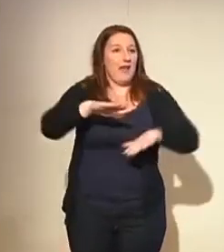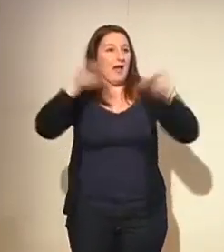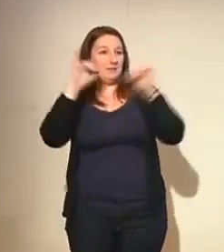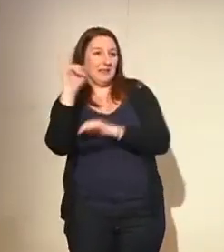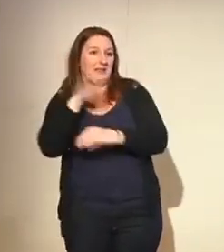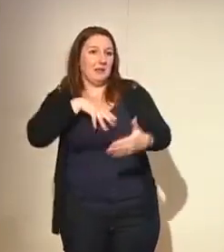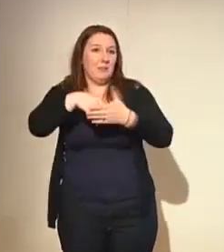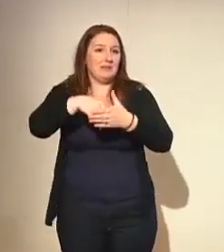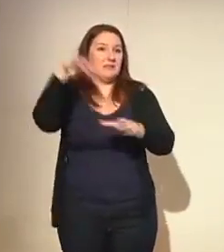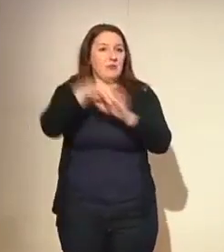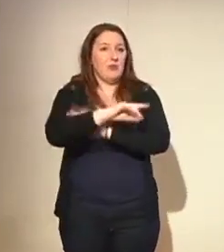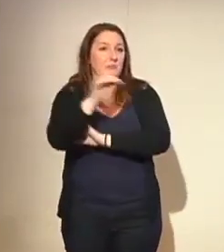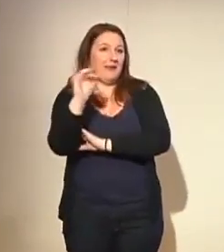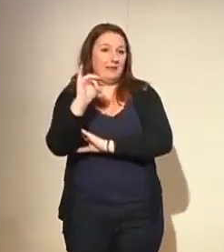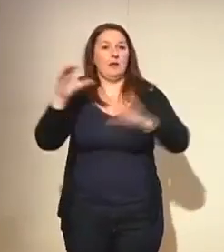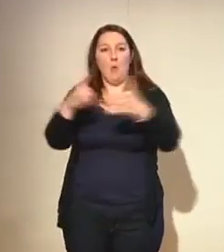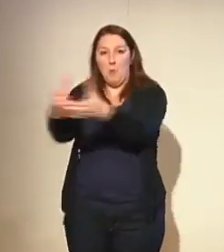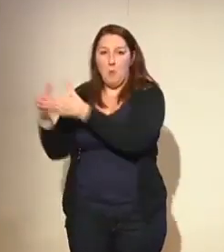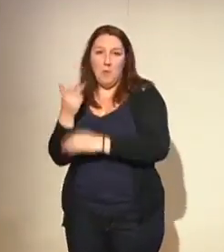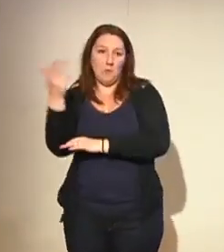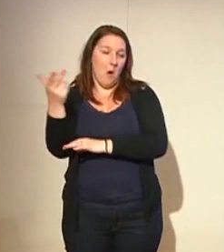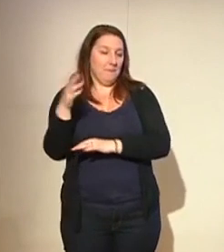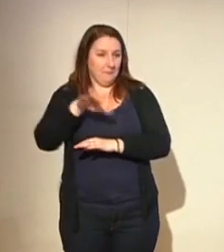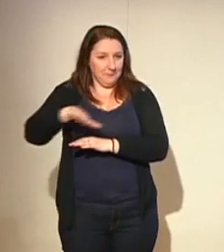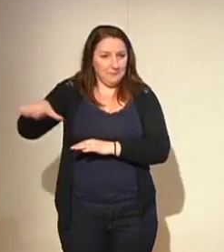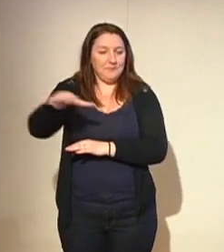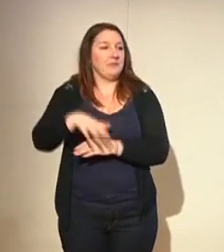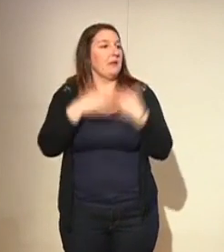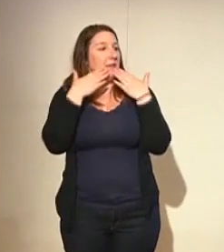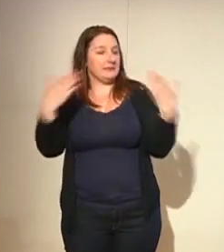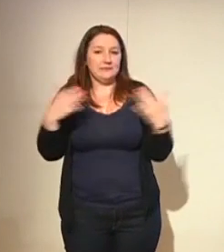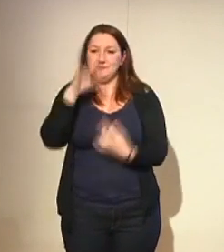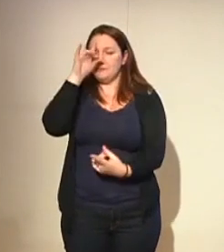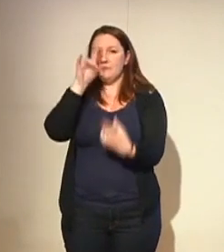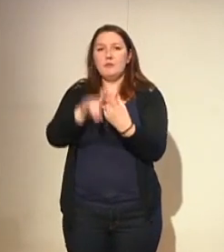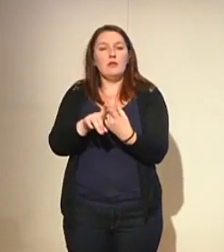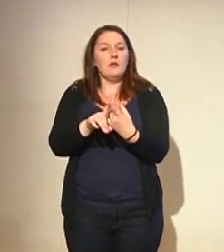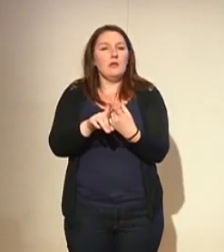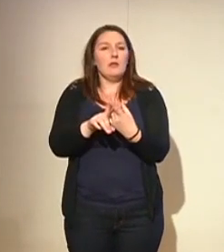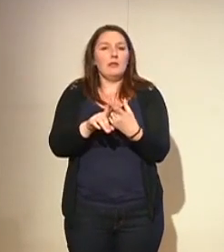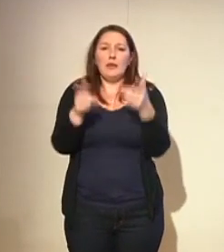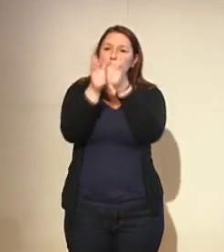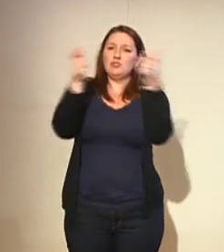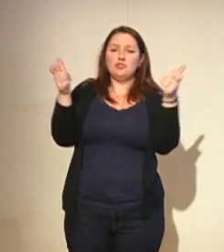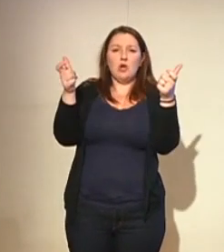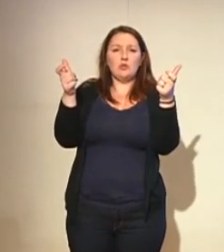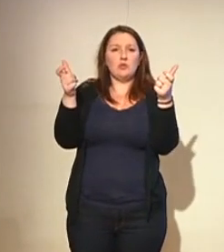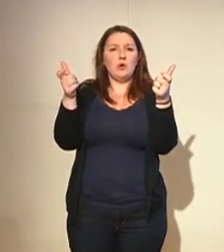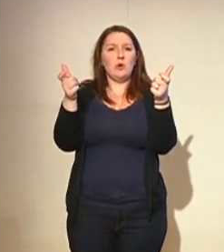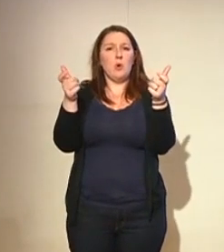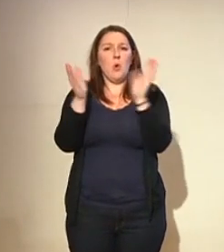au vote les trois autres groupes merci et concernant le centre hospitalier